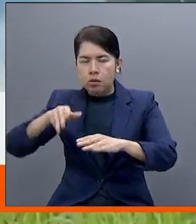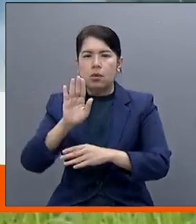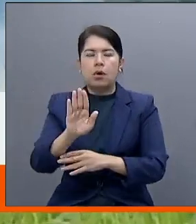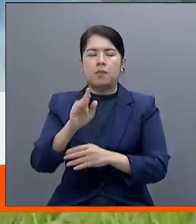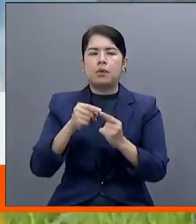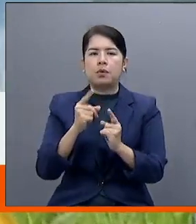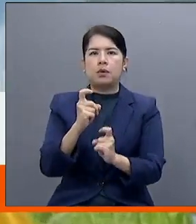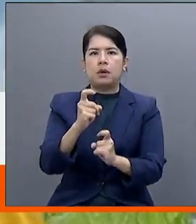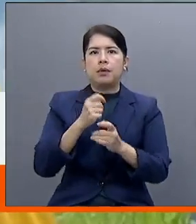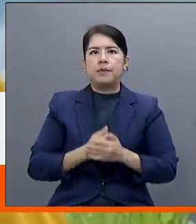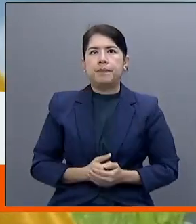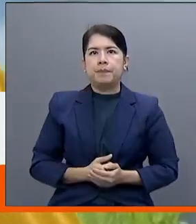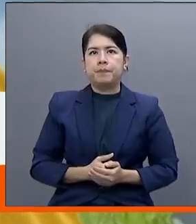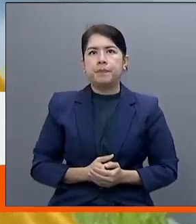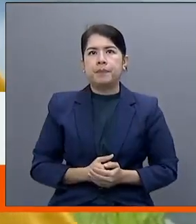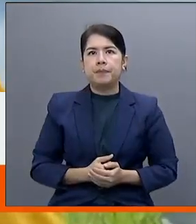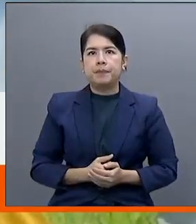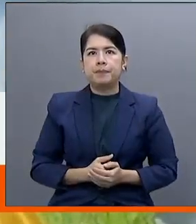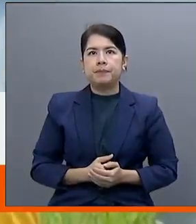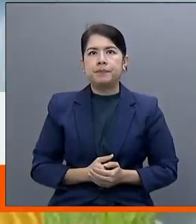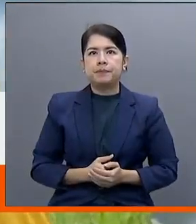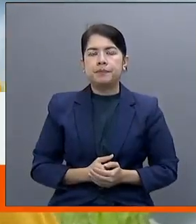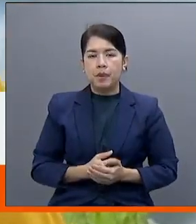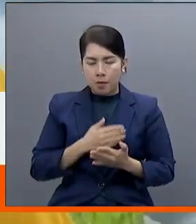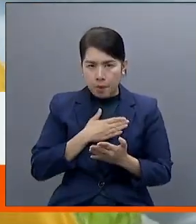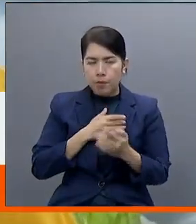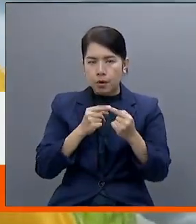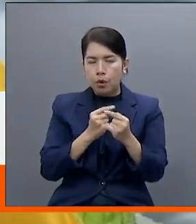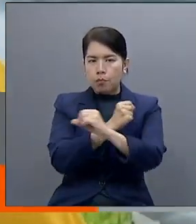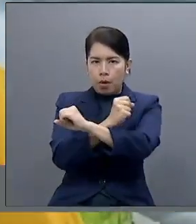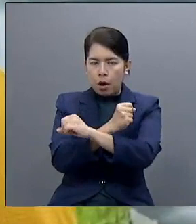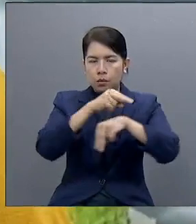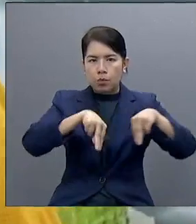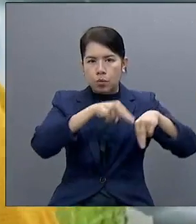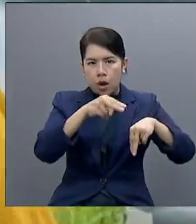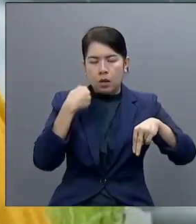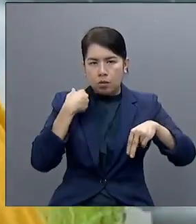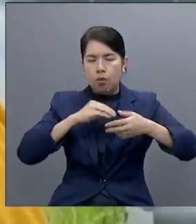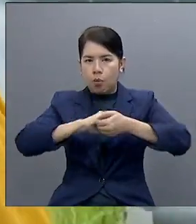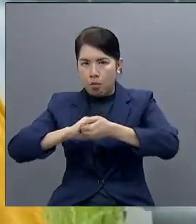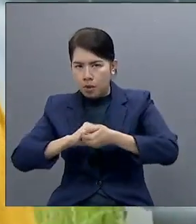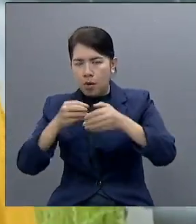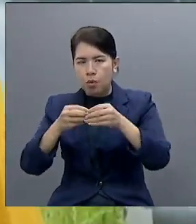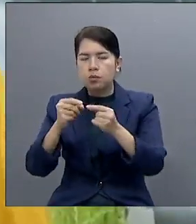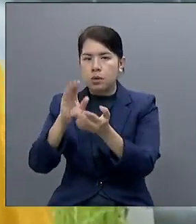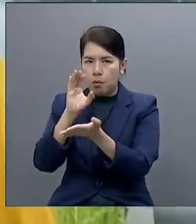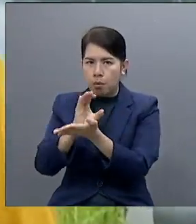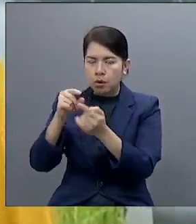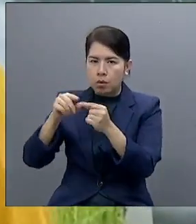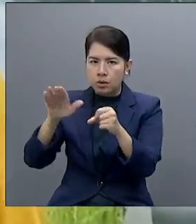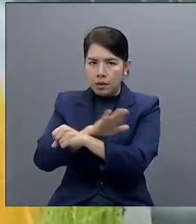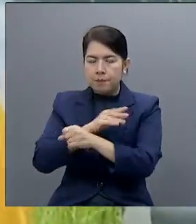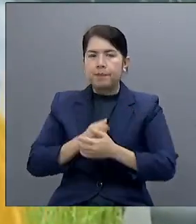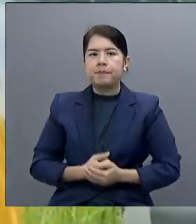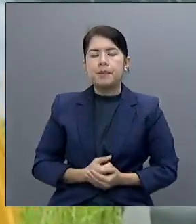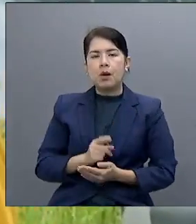คร ับ ปกครองมู่พุ่มกับเต็มทีครับดูให้ความร่วมมือกับเจ้าหน้าที่ตำรวจ ในช่วงของนายอำเภอเองในในสร้างการ